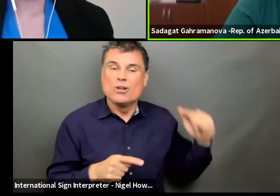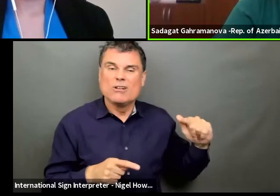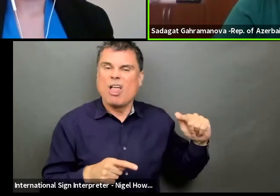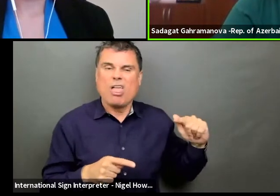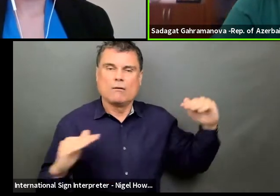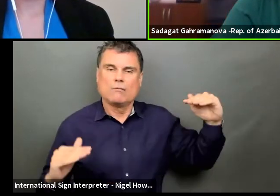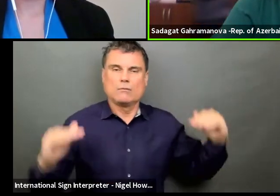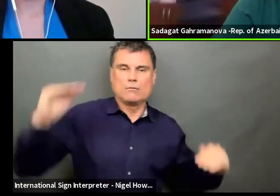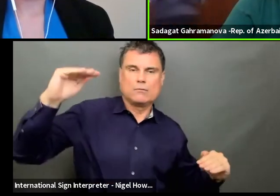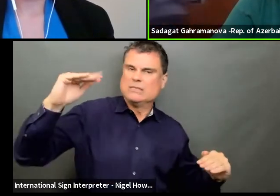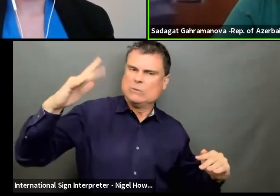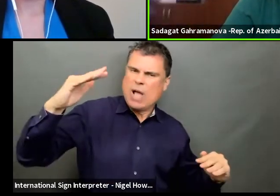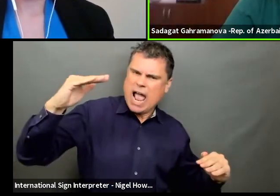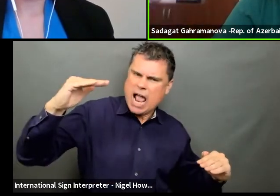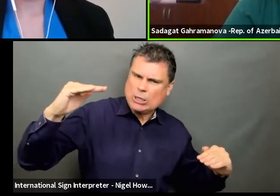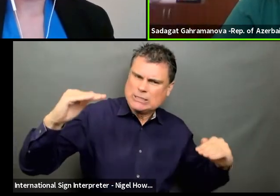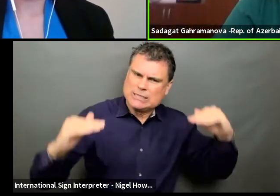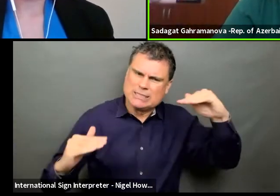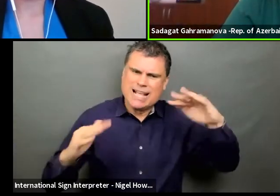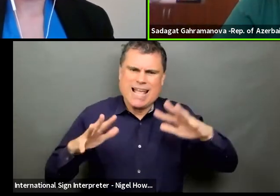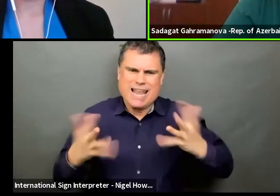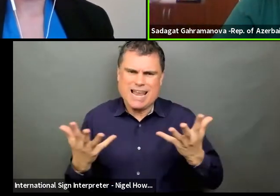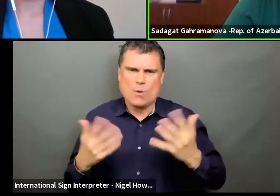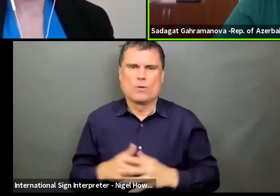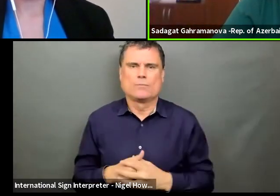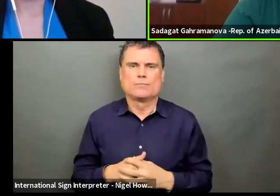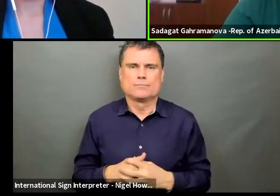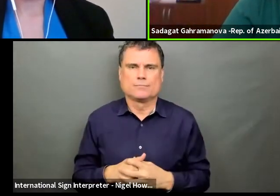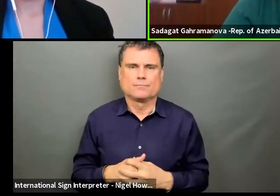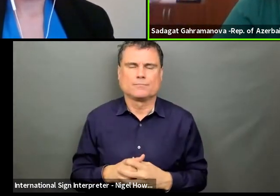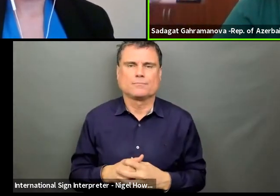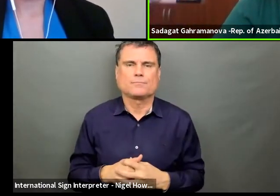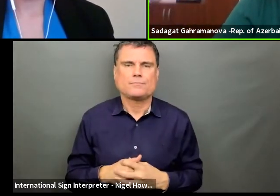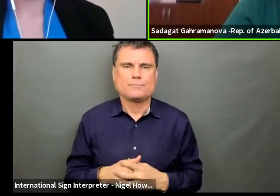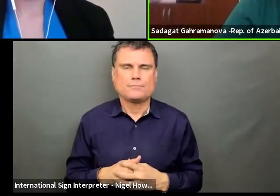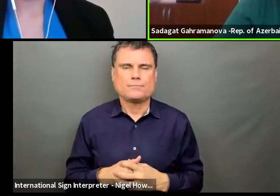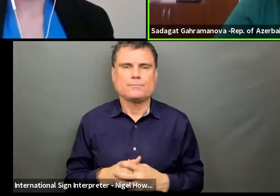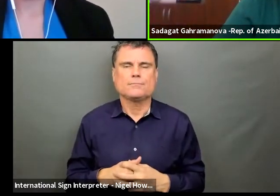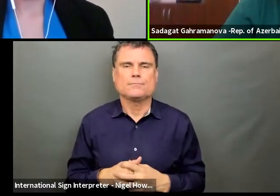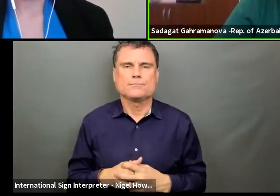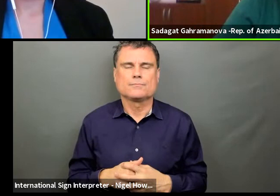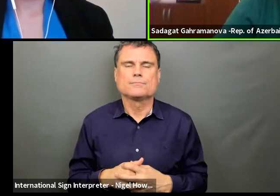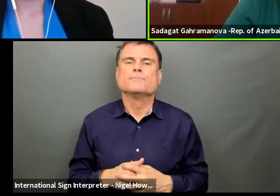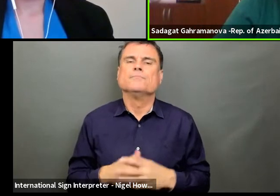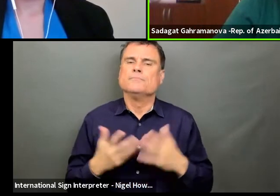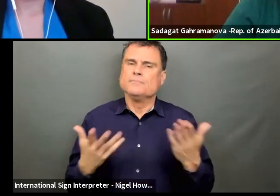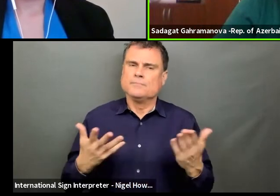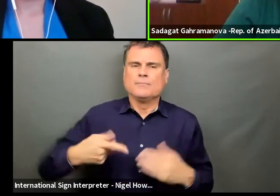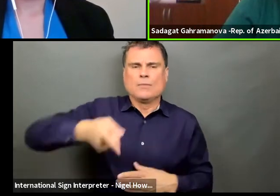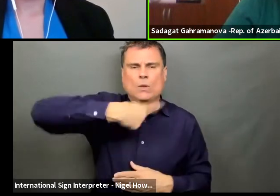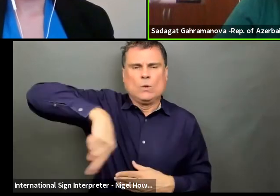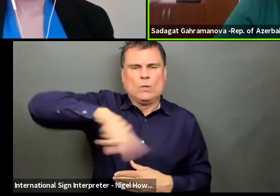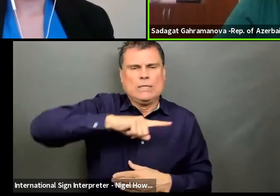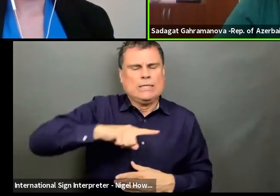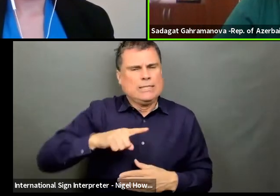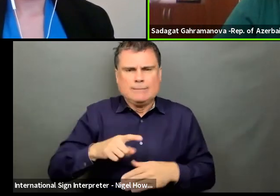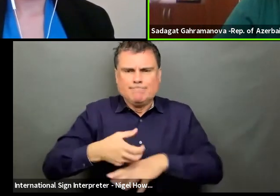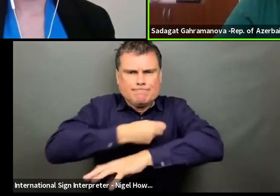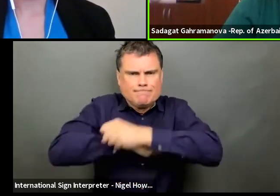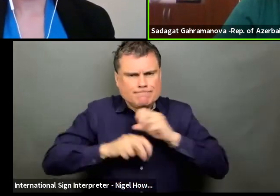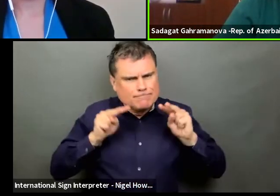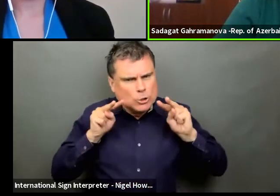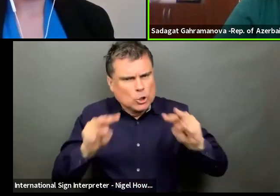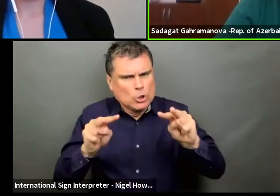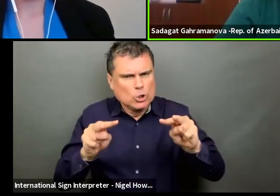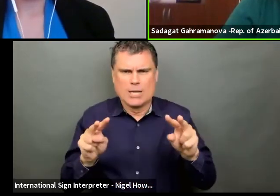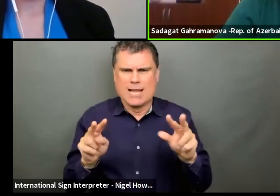проблемы. Первая всеобъемлющая оценка изменения соотношения полов при рождении в Азербайджане